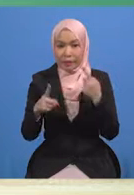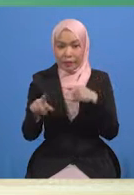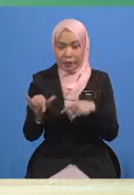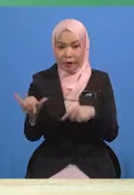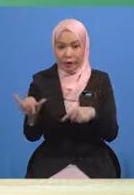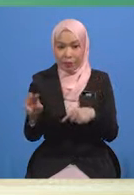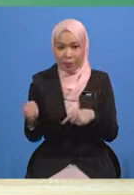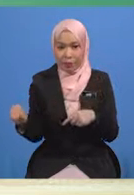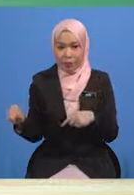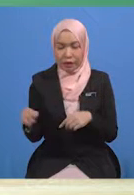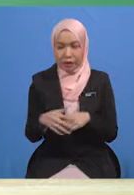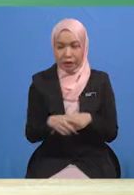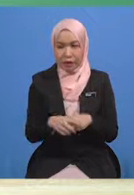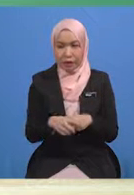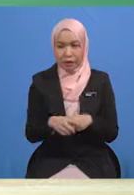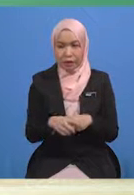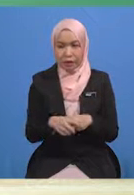Apakah jawapannya, murid-murid?